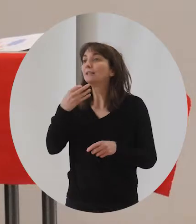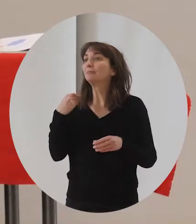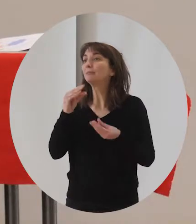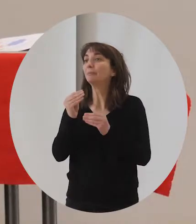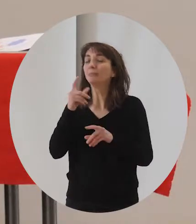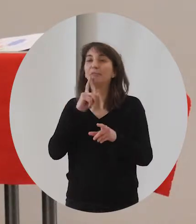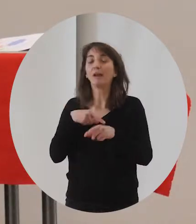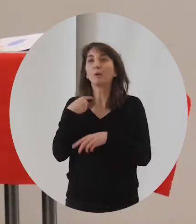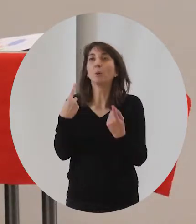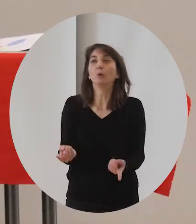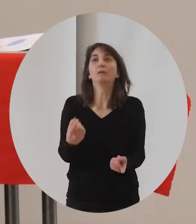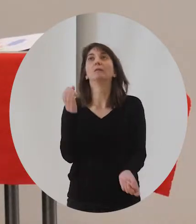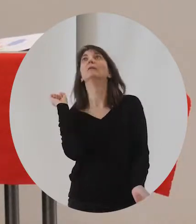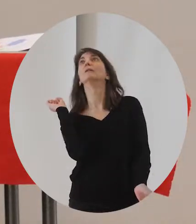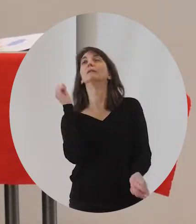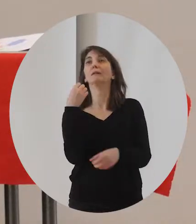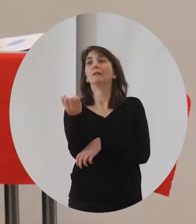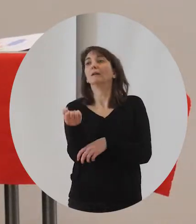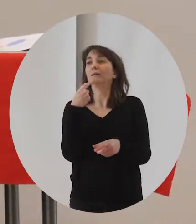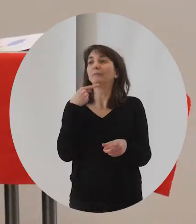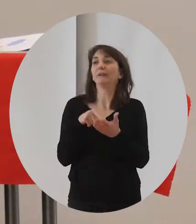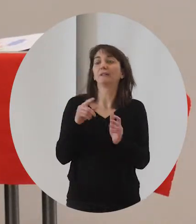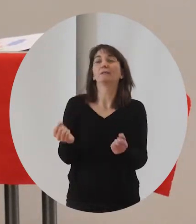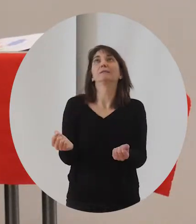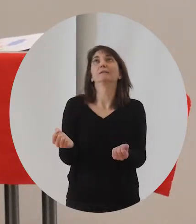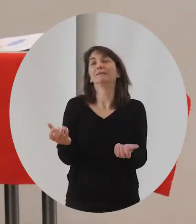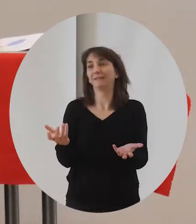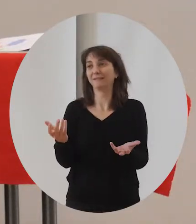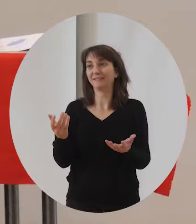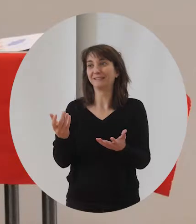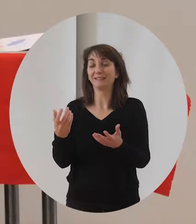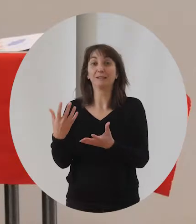Voilà. Et quant à l'hypertonie,